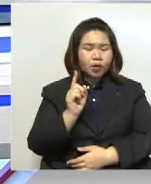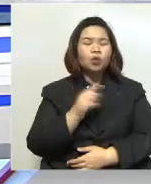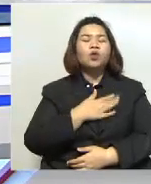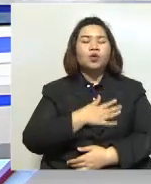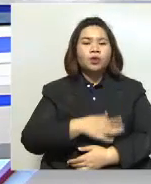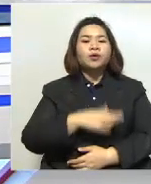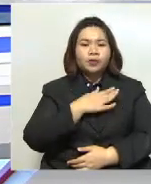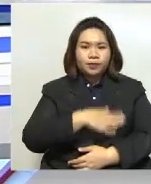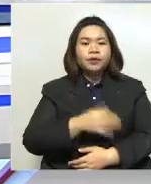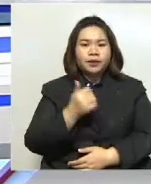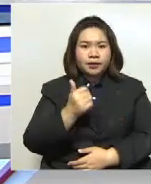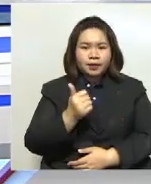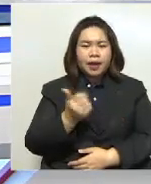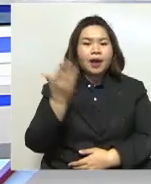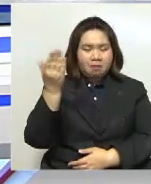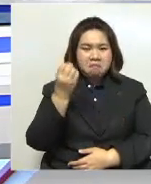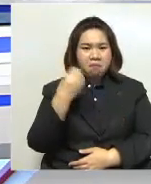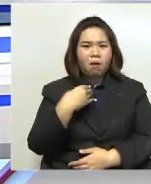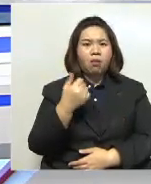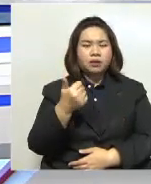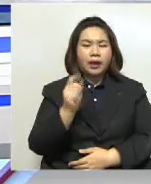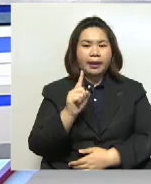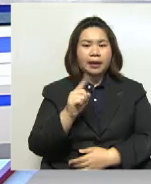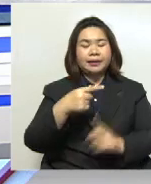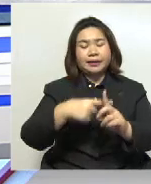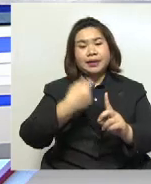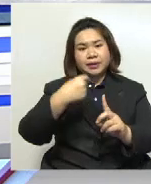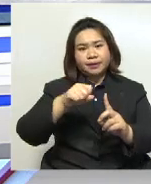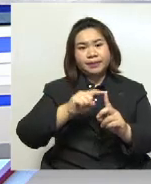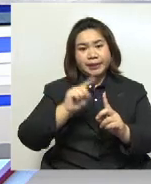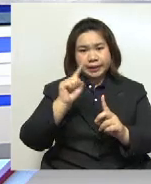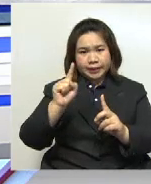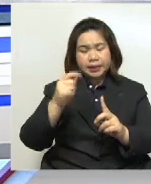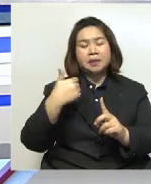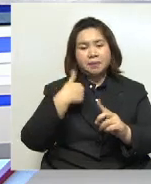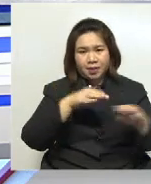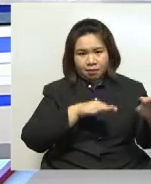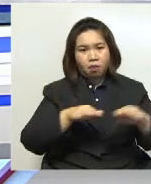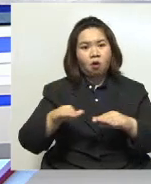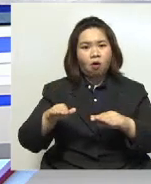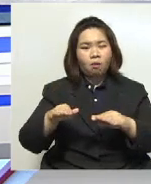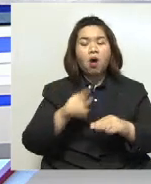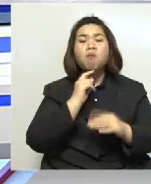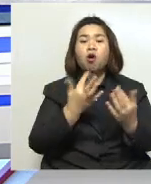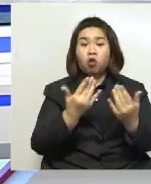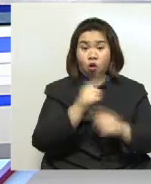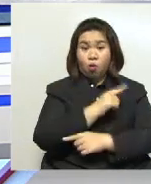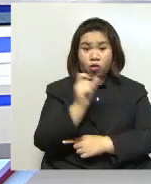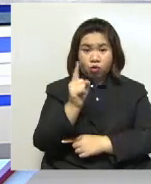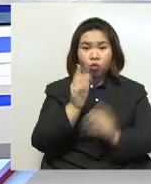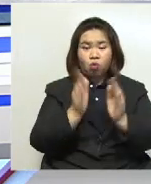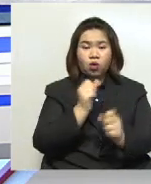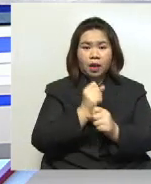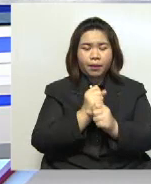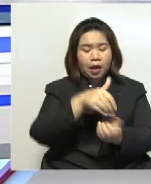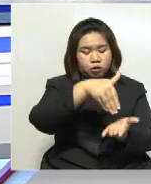พอเบาใจกันได้แล้วนะคะเพราะว่าท่านยืนยันตั้งแต่ต้นเลยว่าวันที่1ตุลาคมนี้เนี่ยมีการเตรียมไว้แล้วเดี๋ยววันศุกร์นี้คือให้เจ้าหน้าที่ลงไปดูตั้